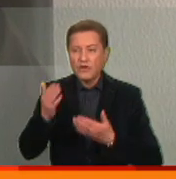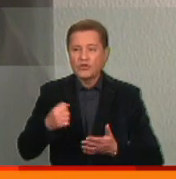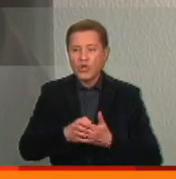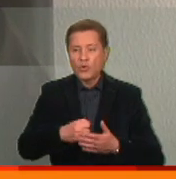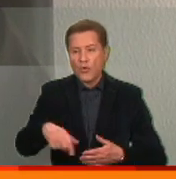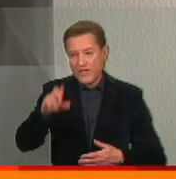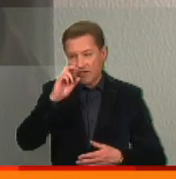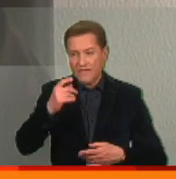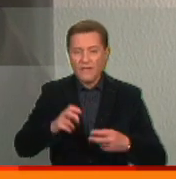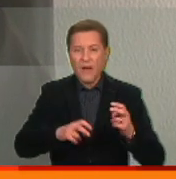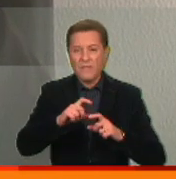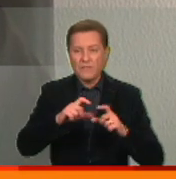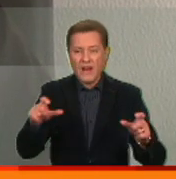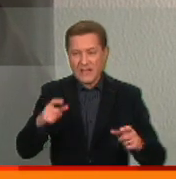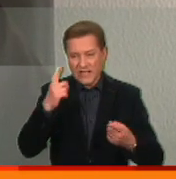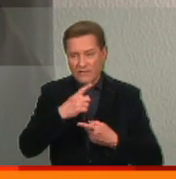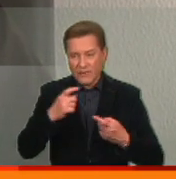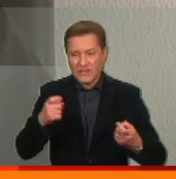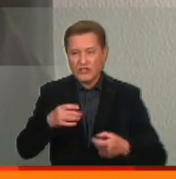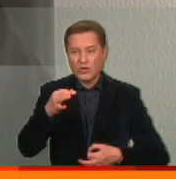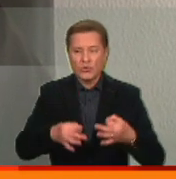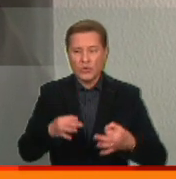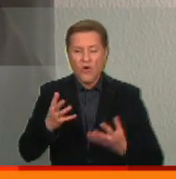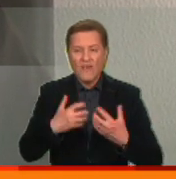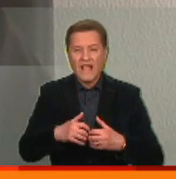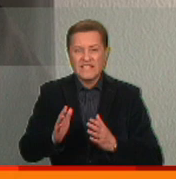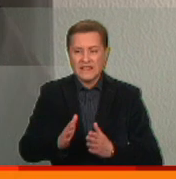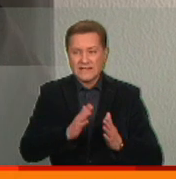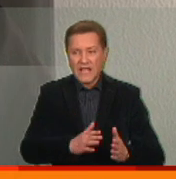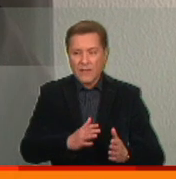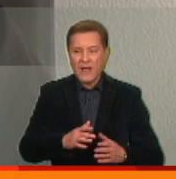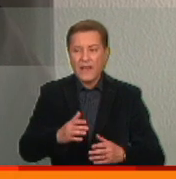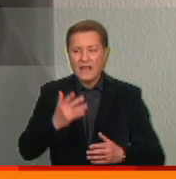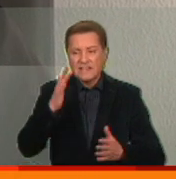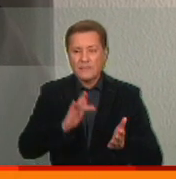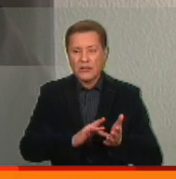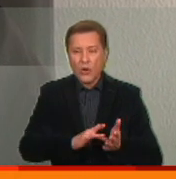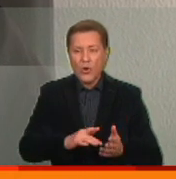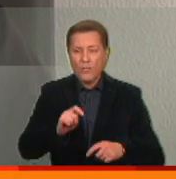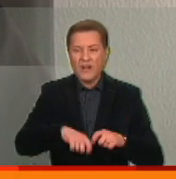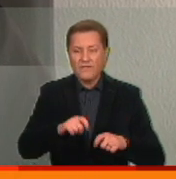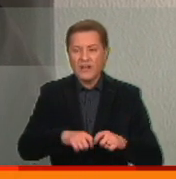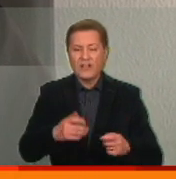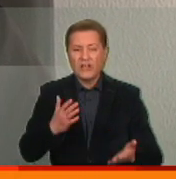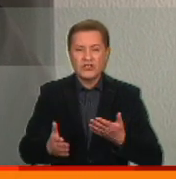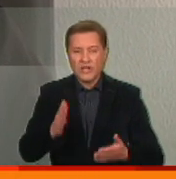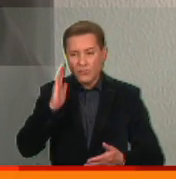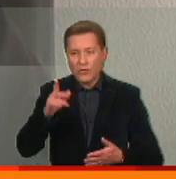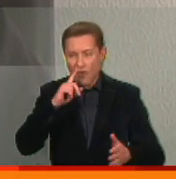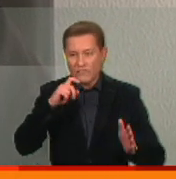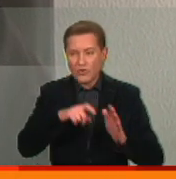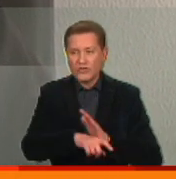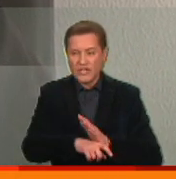підприємства інформаційної судової системи з метою перевірки, чи було втручання дистанціоване